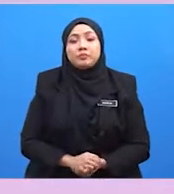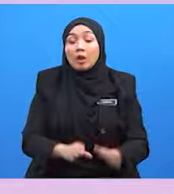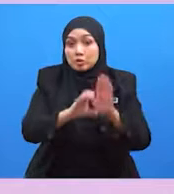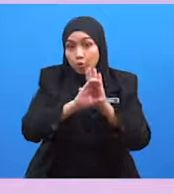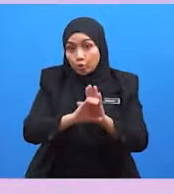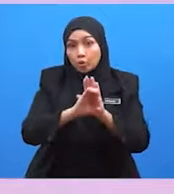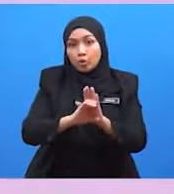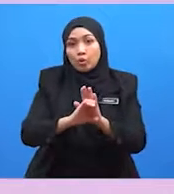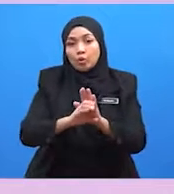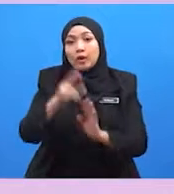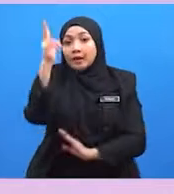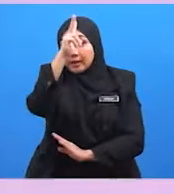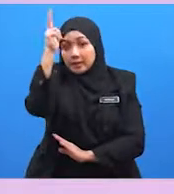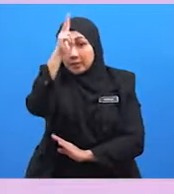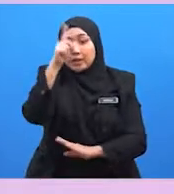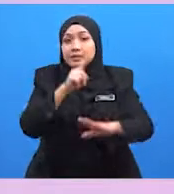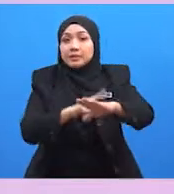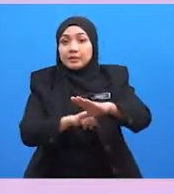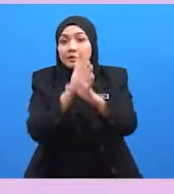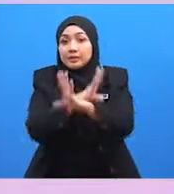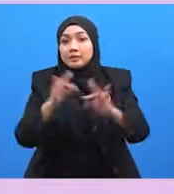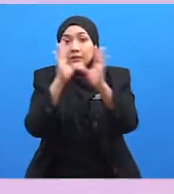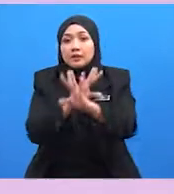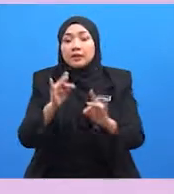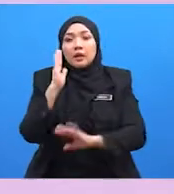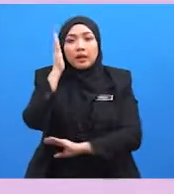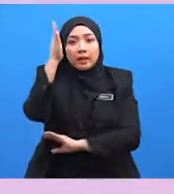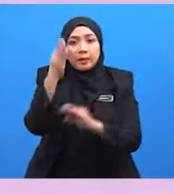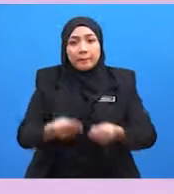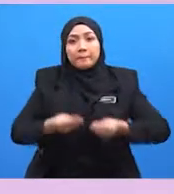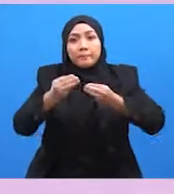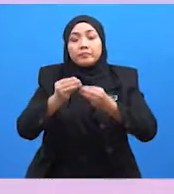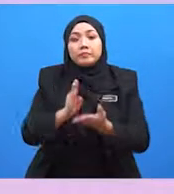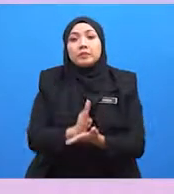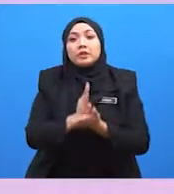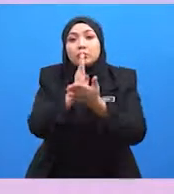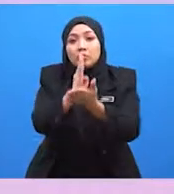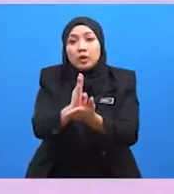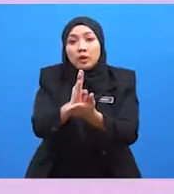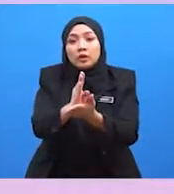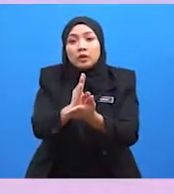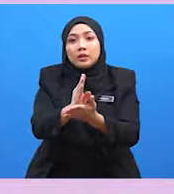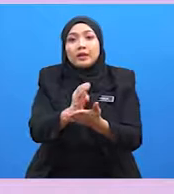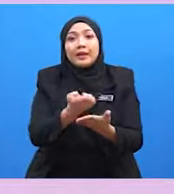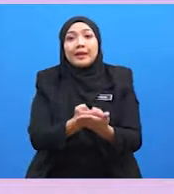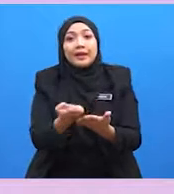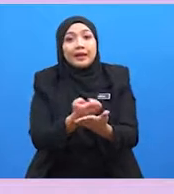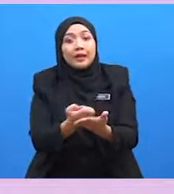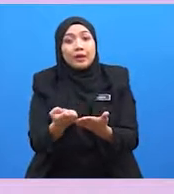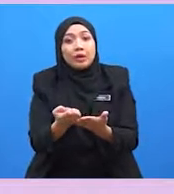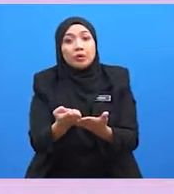Contohnya, Kerajaan Negeri Sarawak akan memberikan bantuan insentif iaitu allowance tunai